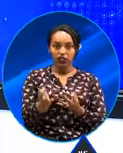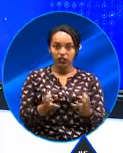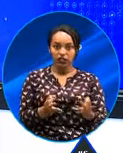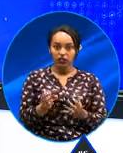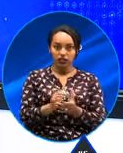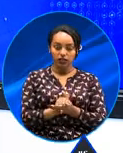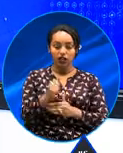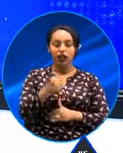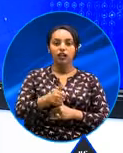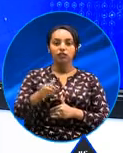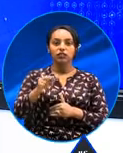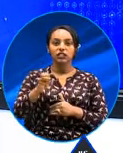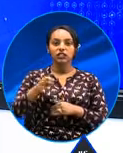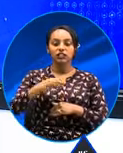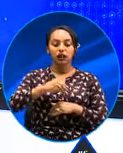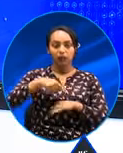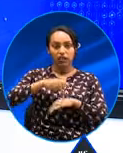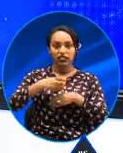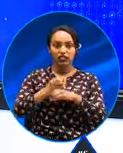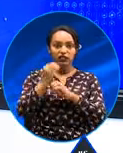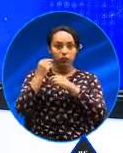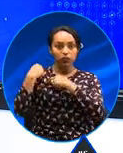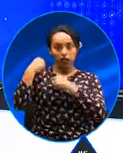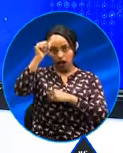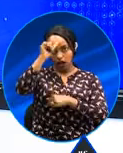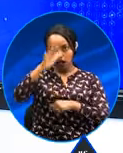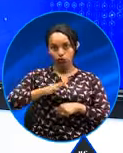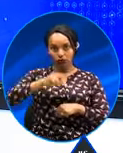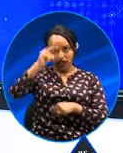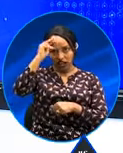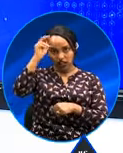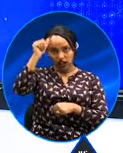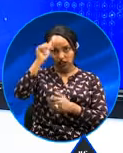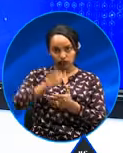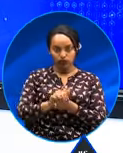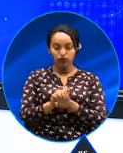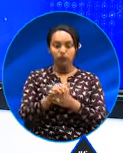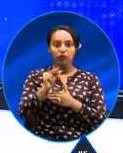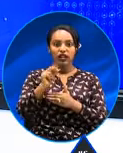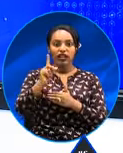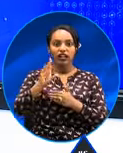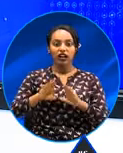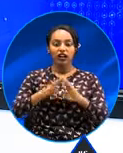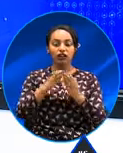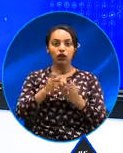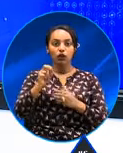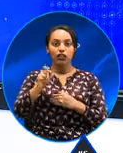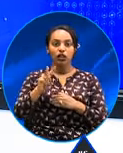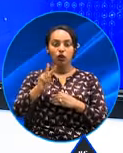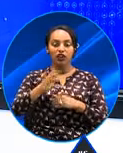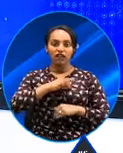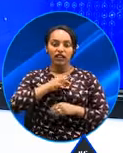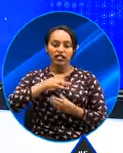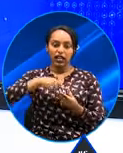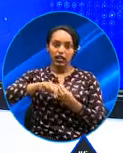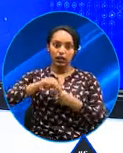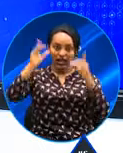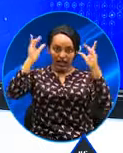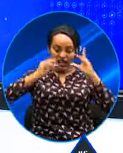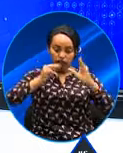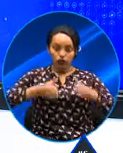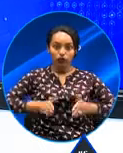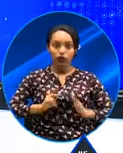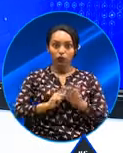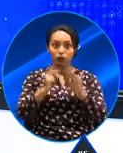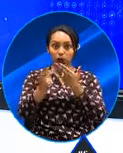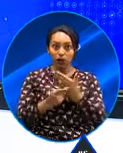ተገለጸ። የአዲስ አበባ ብልጽግናና ፓርቲ ጽህፈት ቤት ኃላፊ አቶ መለስ አለሙ በየካ ክፍለ ከተማ ወረዳ 2 ፈረንሳይ አካባቢ የክረምት በጎ